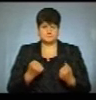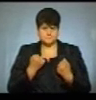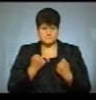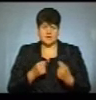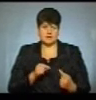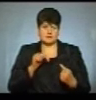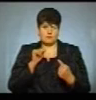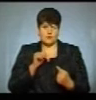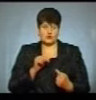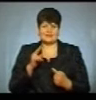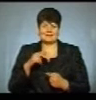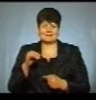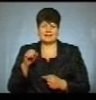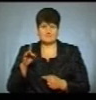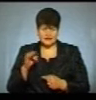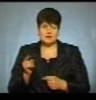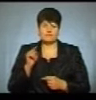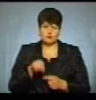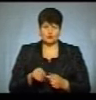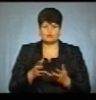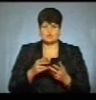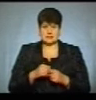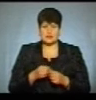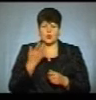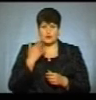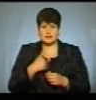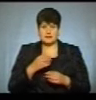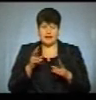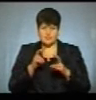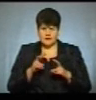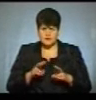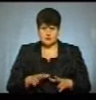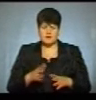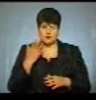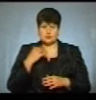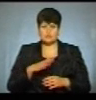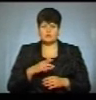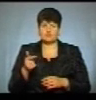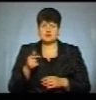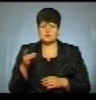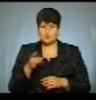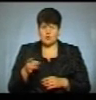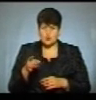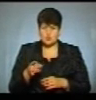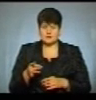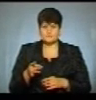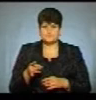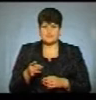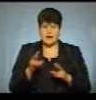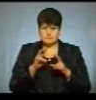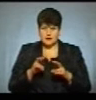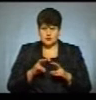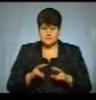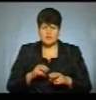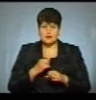проти і дифтерії в тому числі. Адже коли ми аналізували, зокрема, коли ми були в Гусятинському районі, і